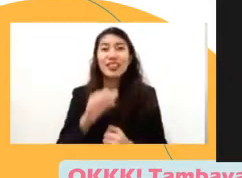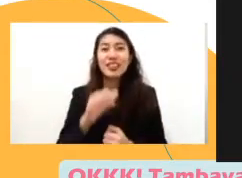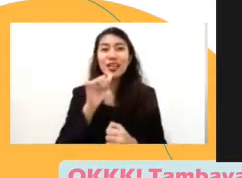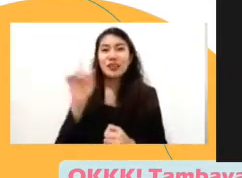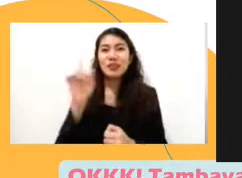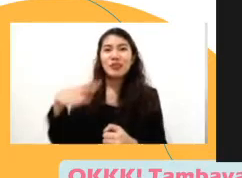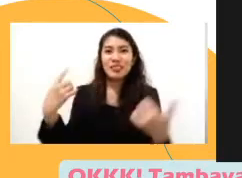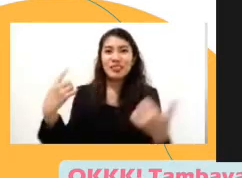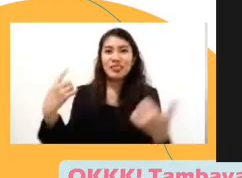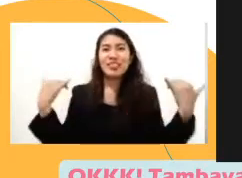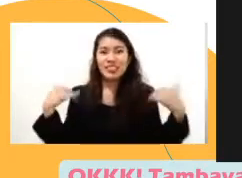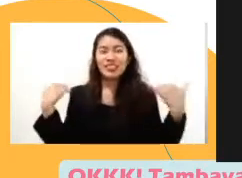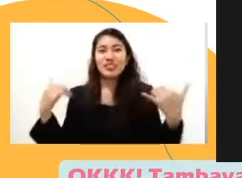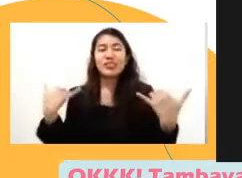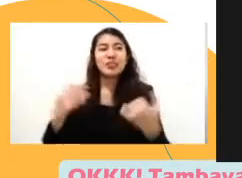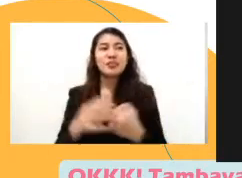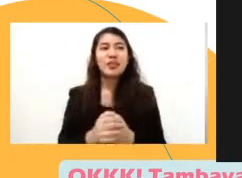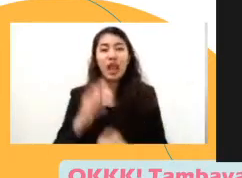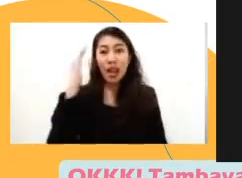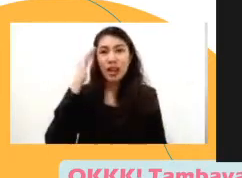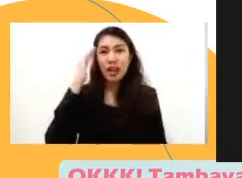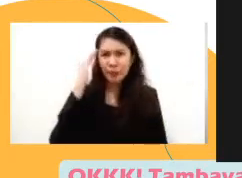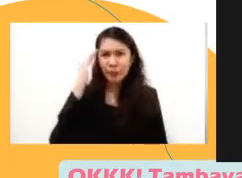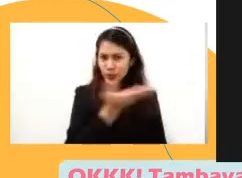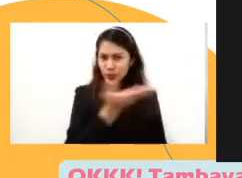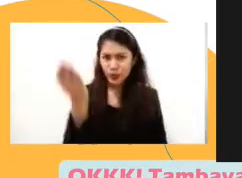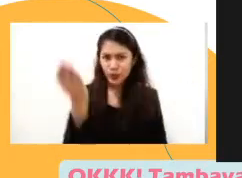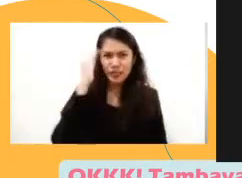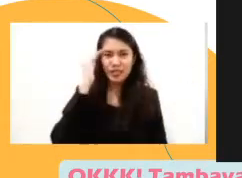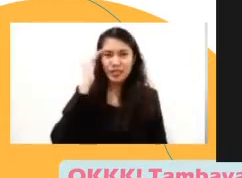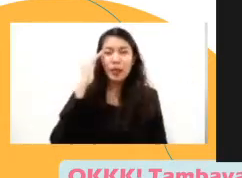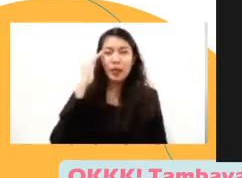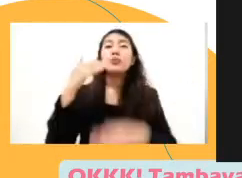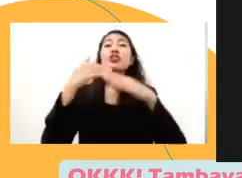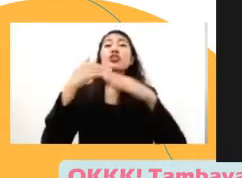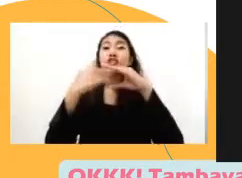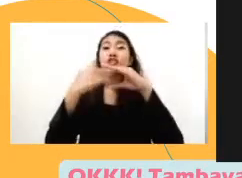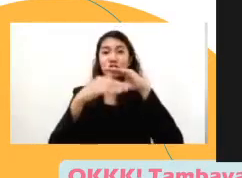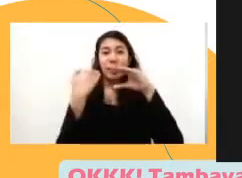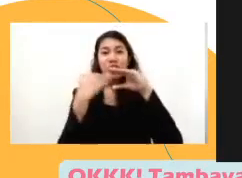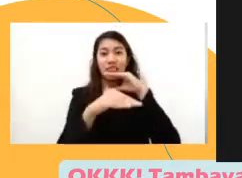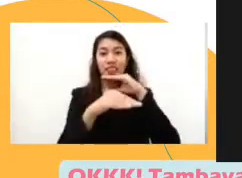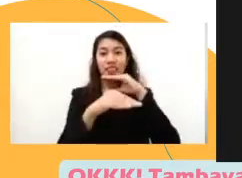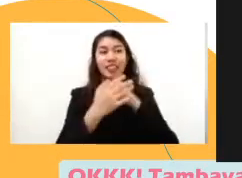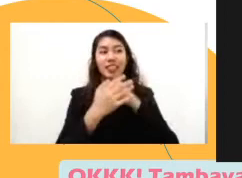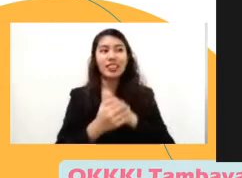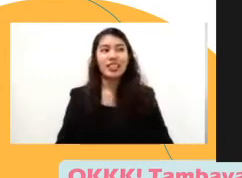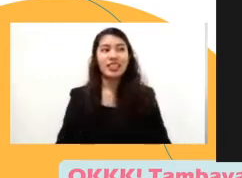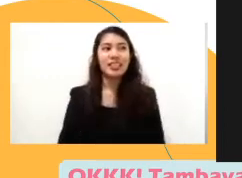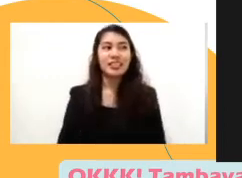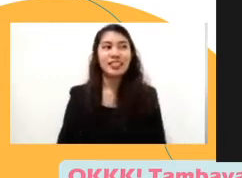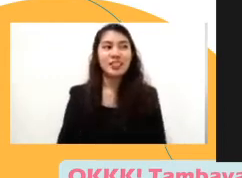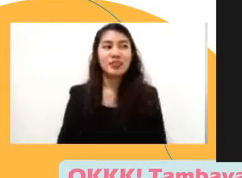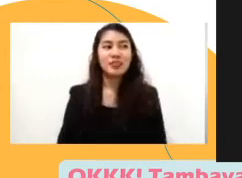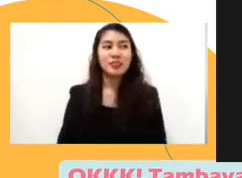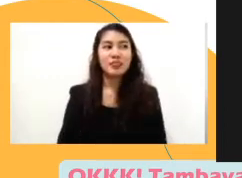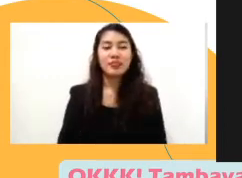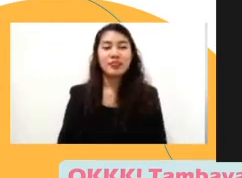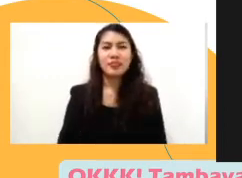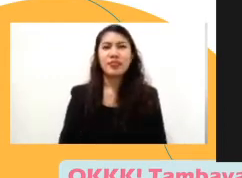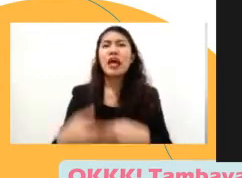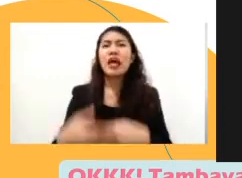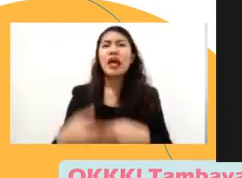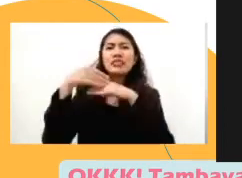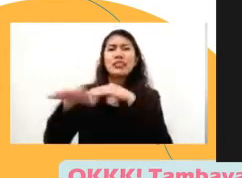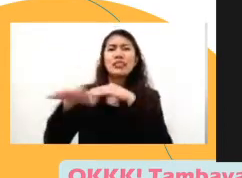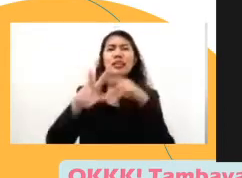teenagers. Yes. I'm sure may alam kayo. Chat na. Gusto ko ding may matutunan ngayong hapon na to. So, mag-chat nga kayo ng mga